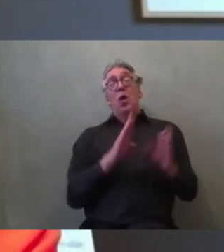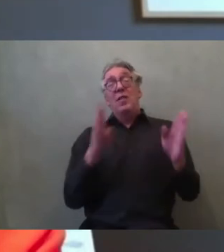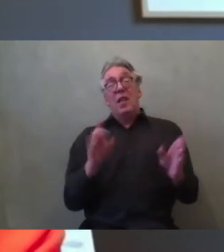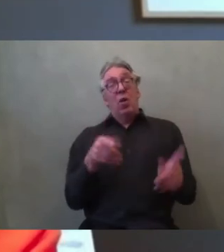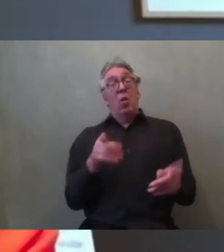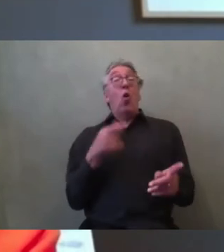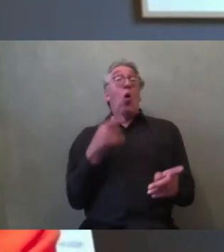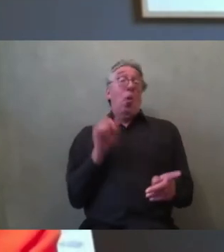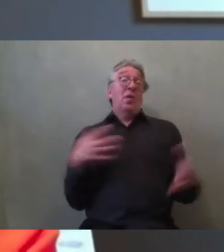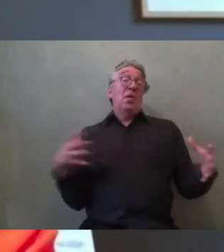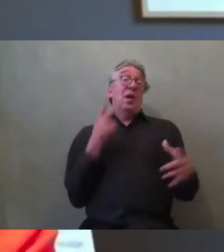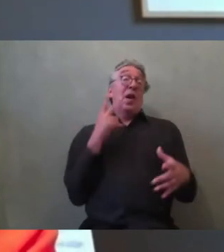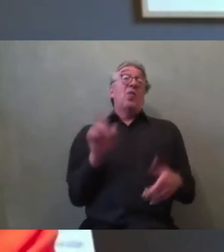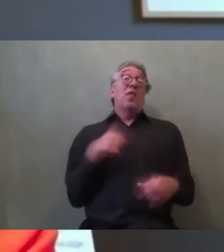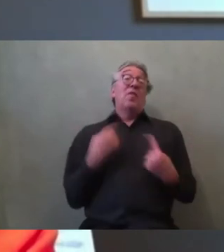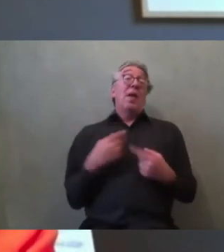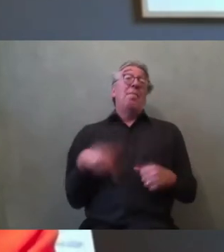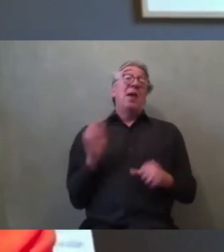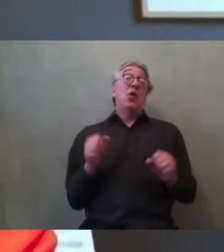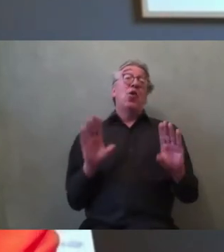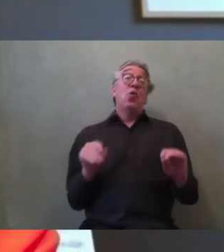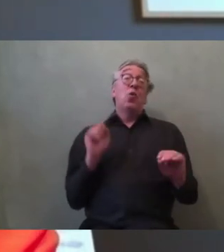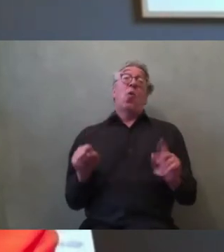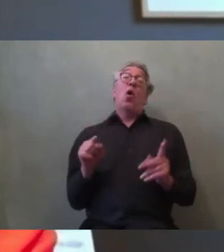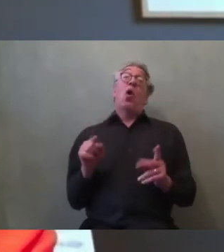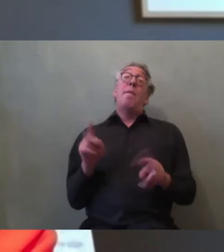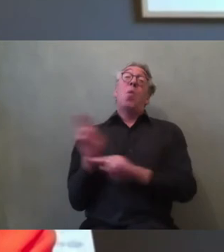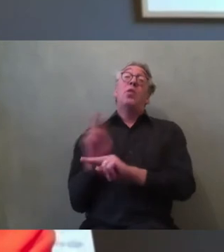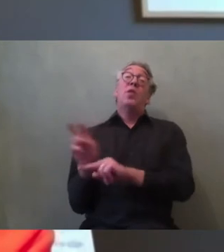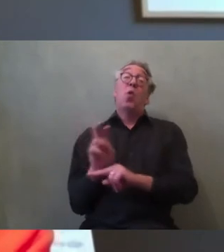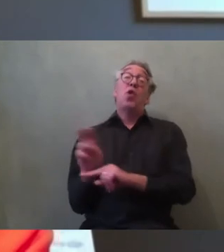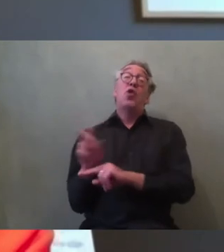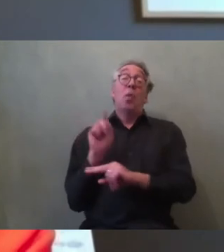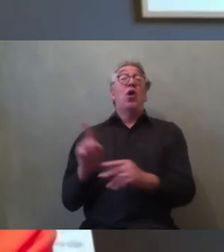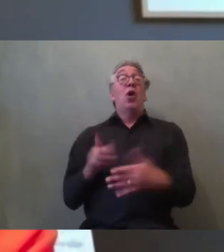in monitoring of anderszins om drempels weg te nemen.